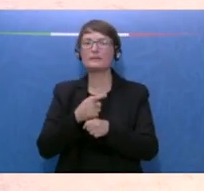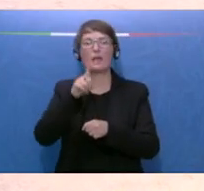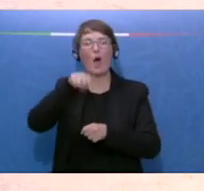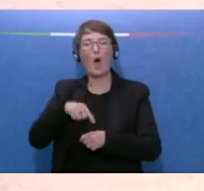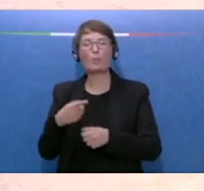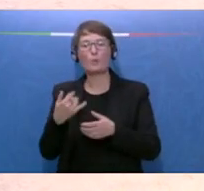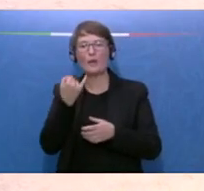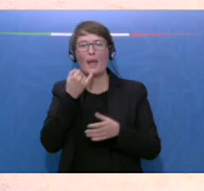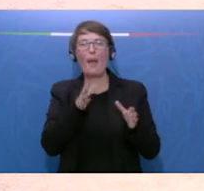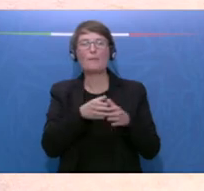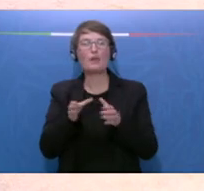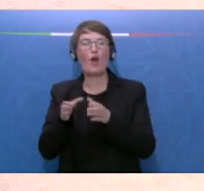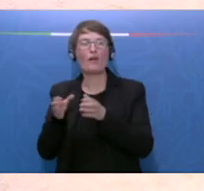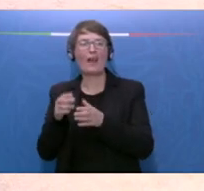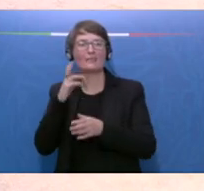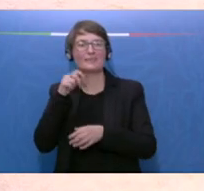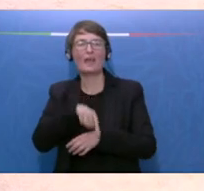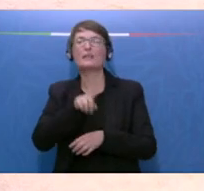store inclusivo